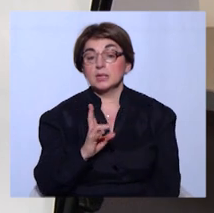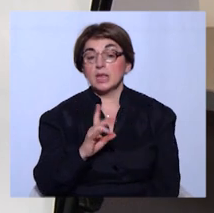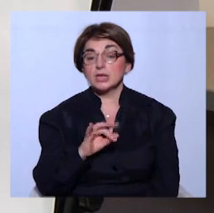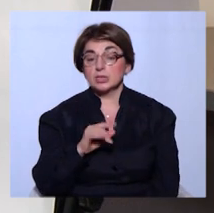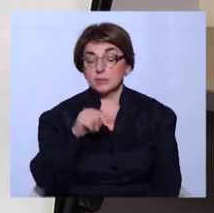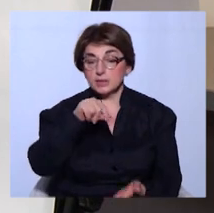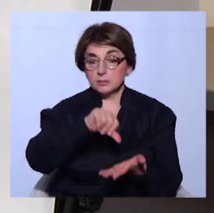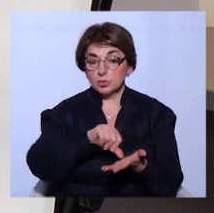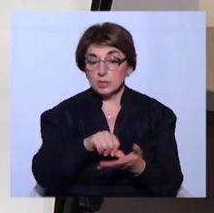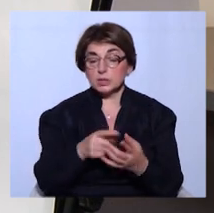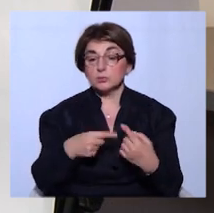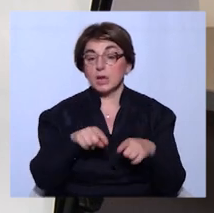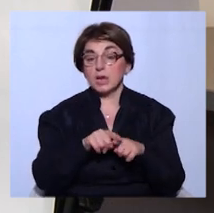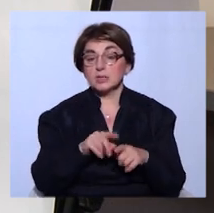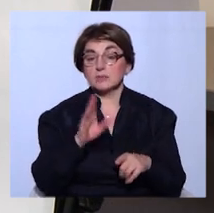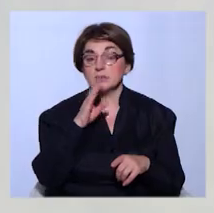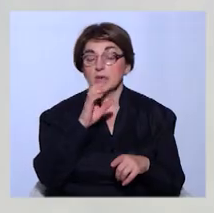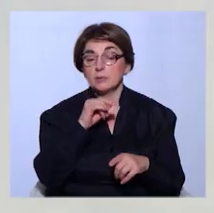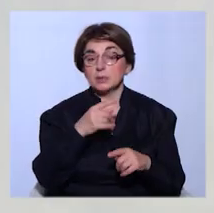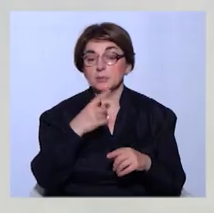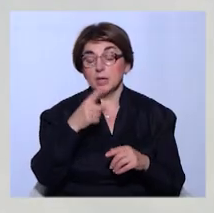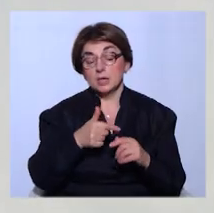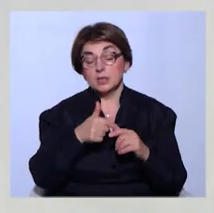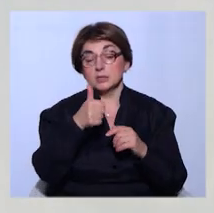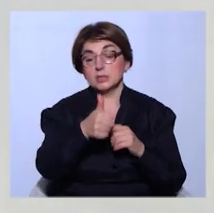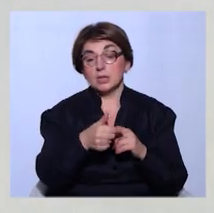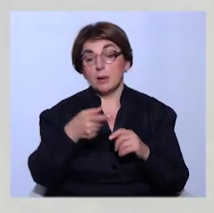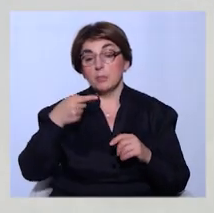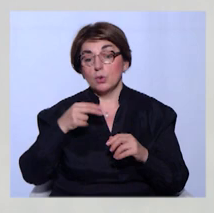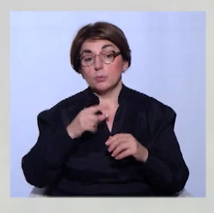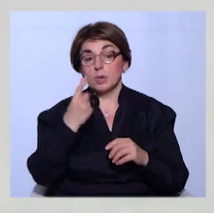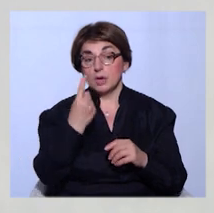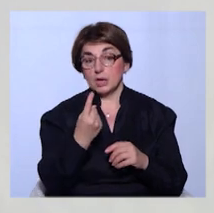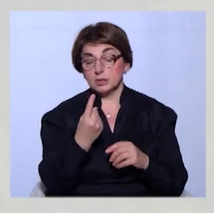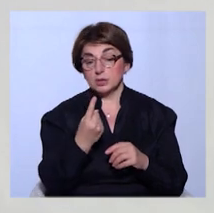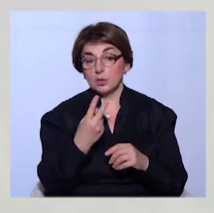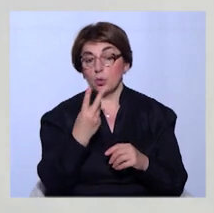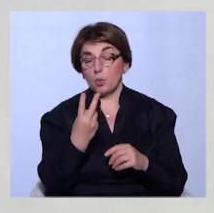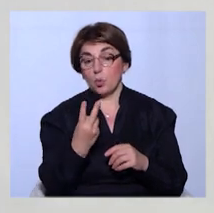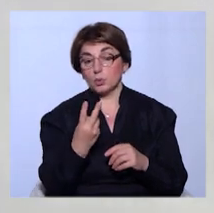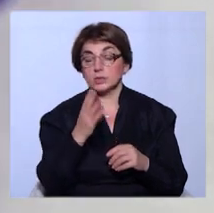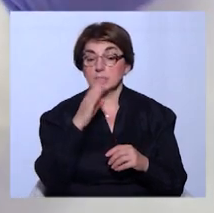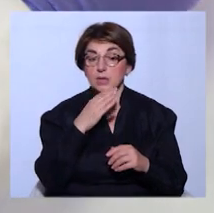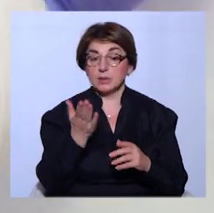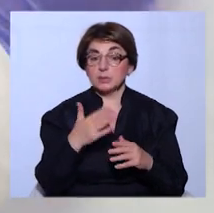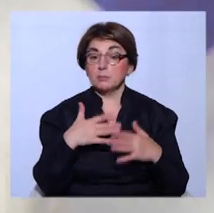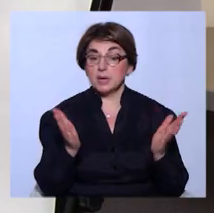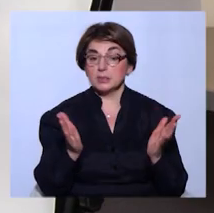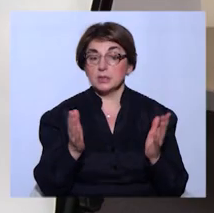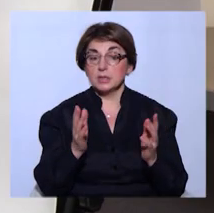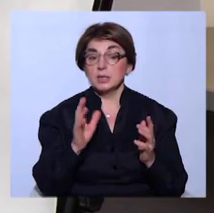განსხვავდებიან მომდევნო წევრები წინა წევრებისაგან. ერთი ნახშირბადით და ორი წყალბადით, ანუ CH2